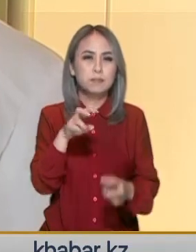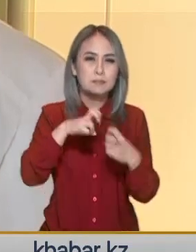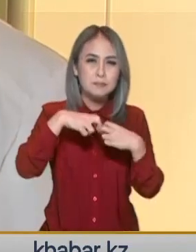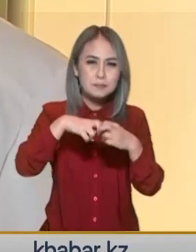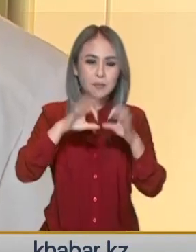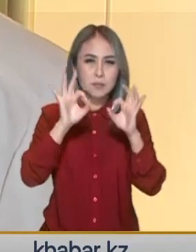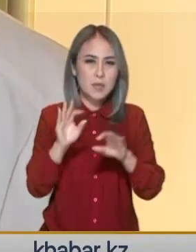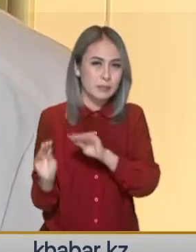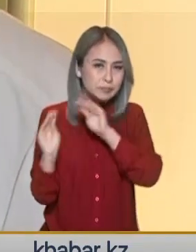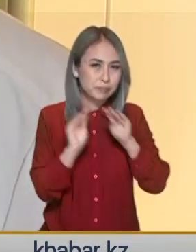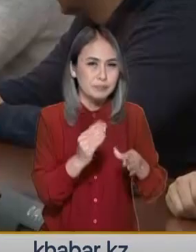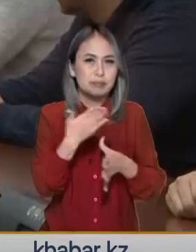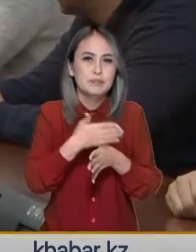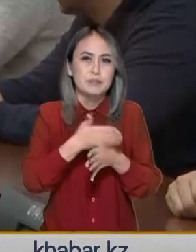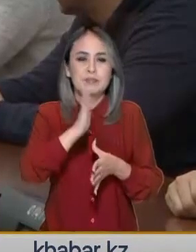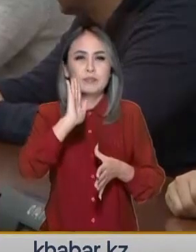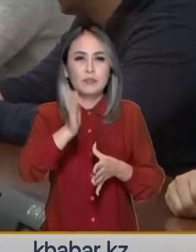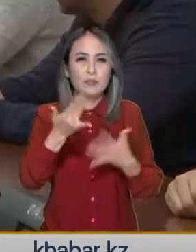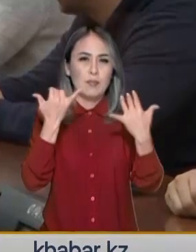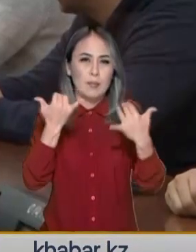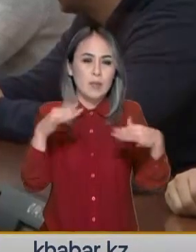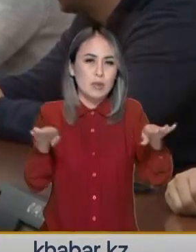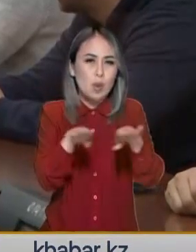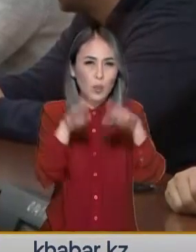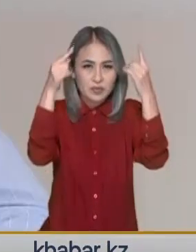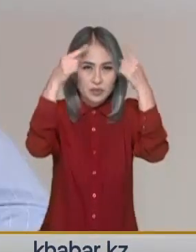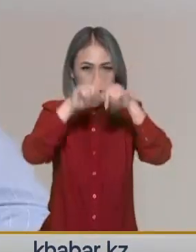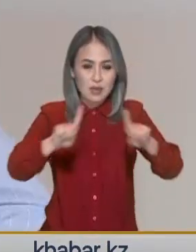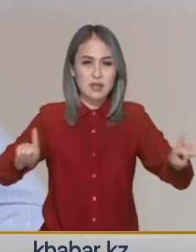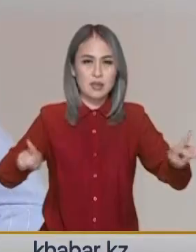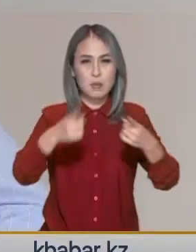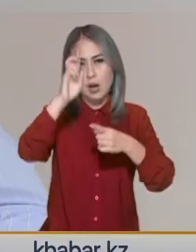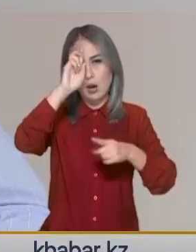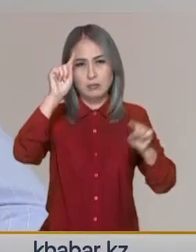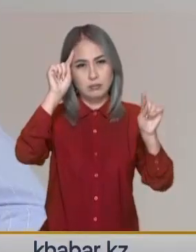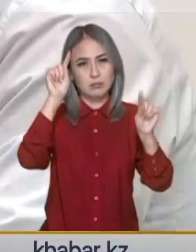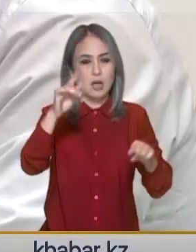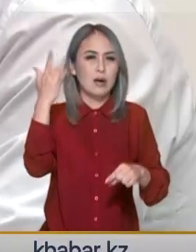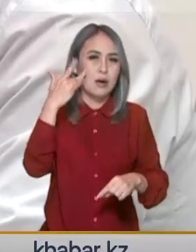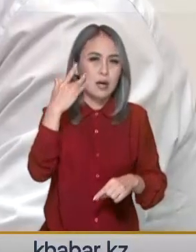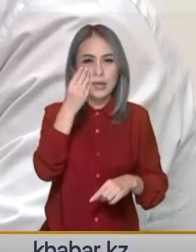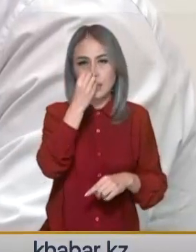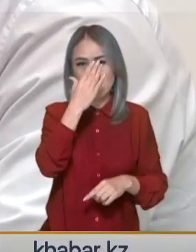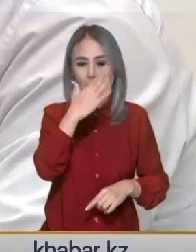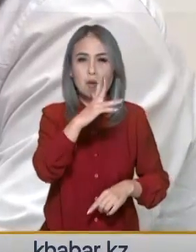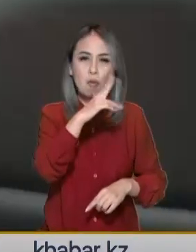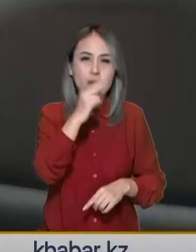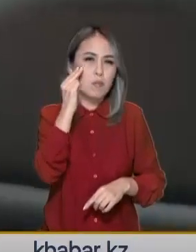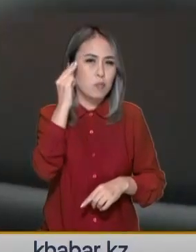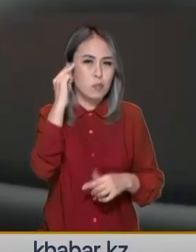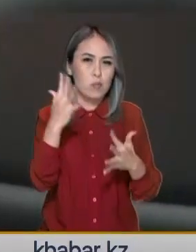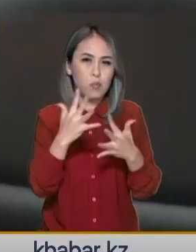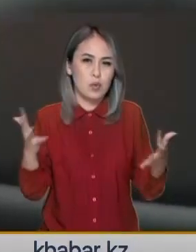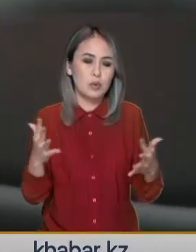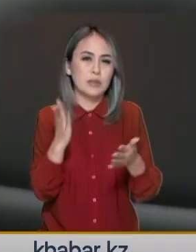протезімізді дұрыс қойып шығуға көмектеседі. Қазір мұндай технология дамыған елдерде кең танымал. АҚШ, Жапония, Корея мен Қытайда кеңінен